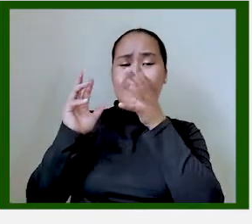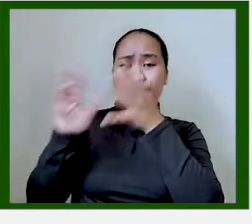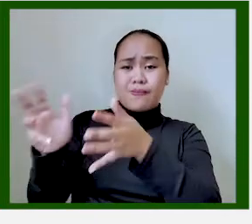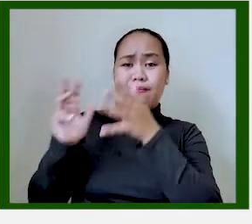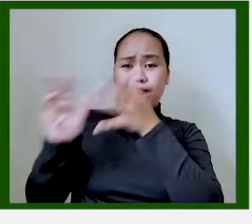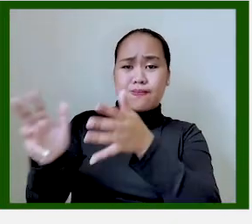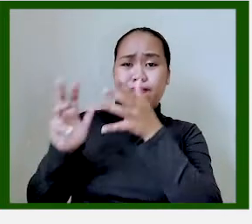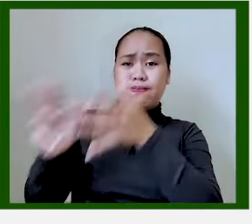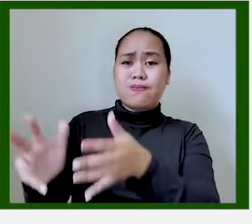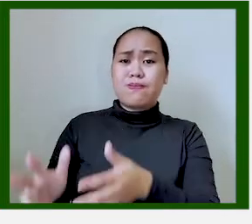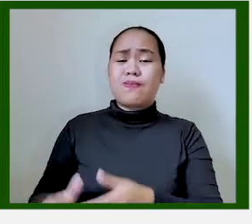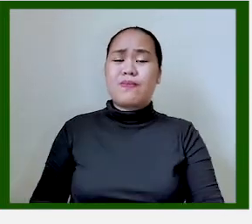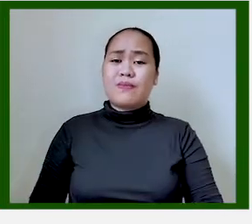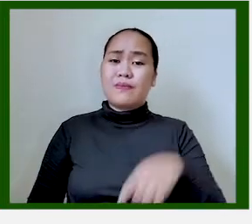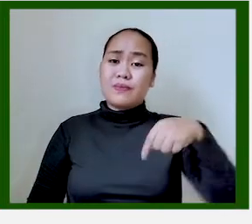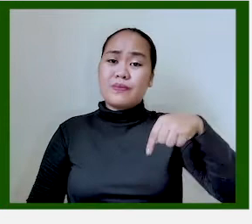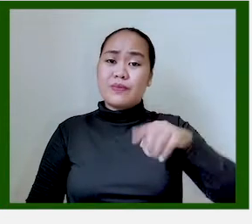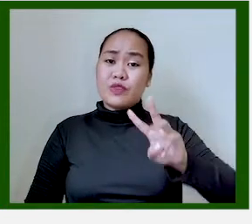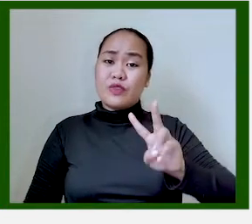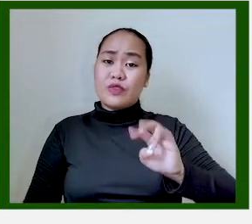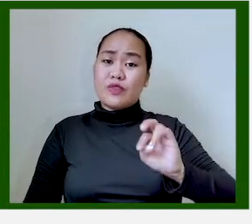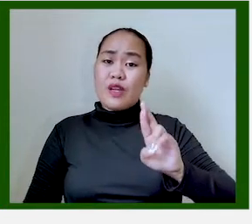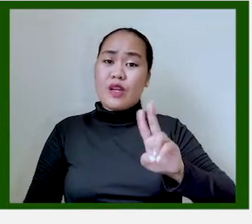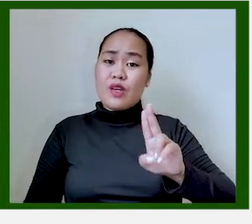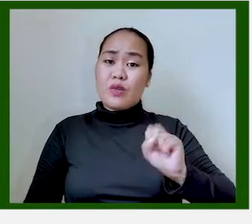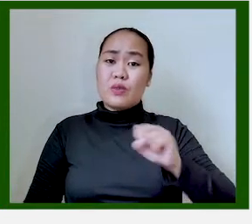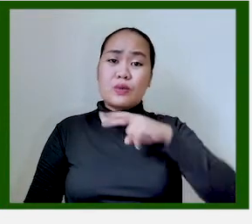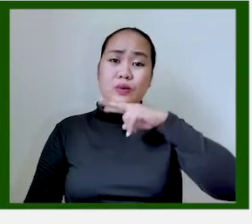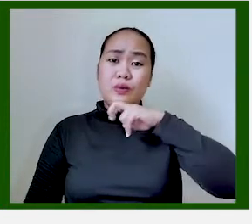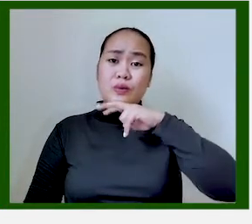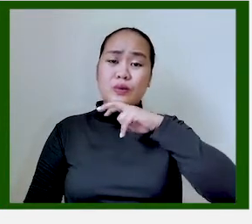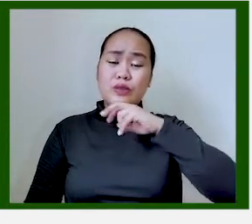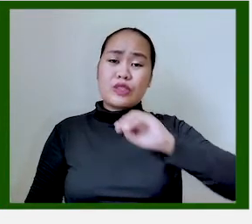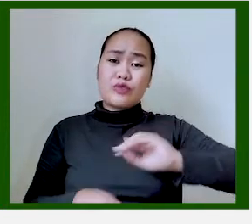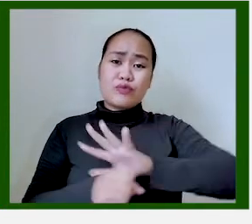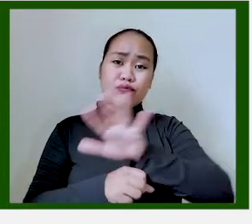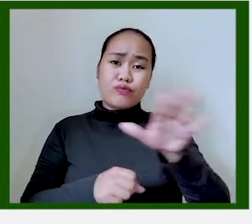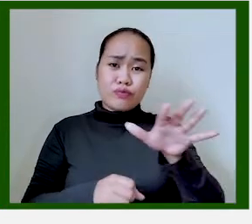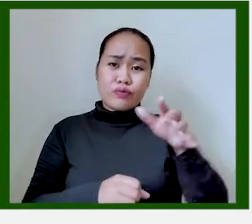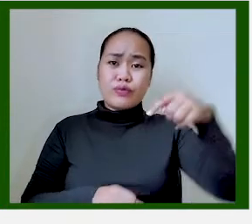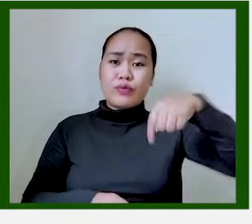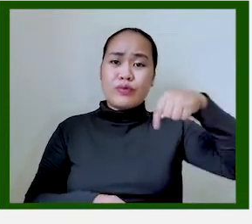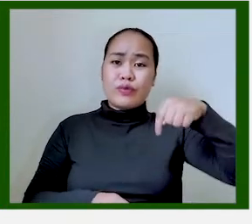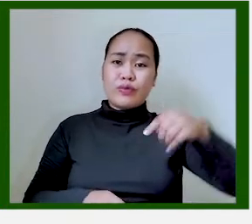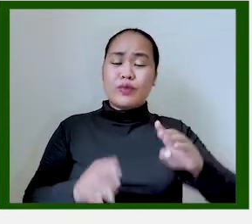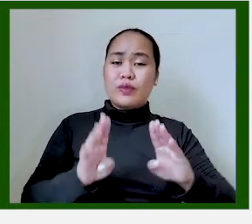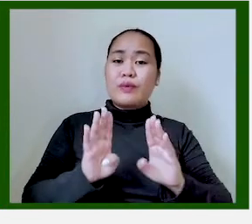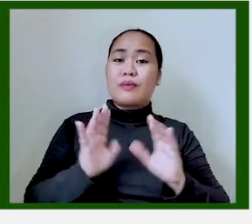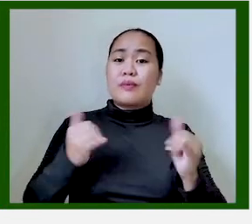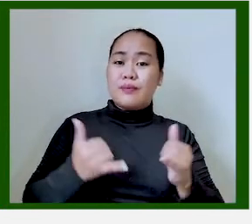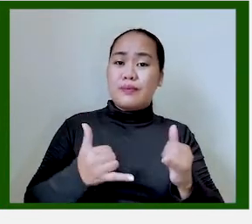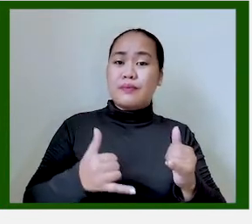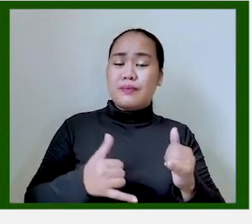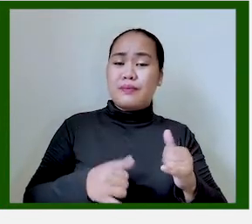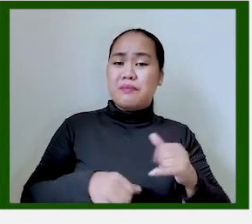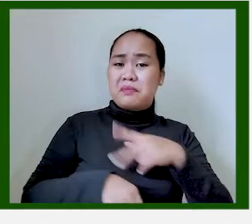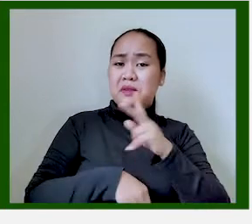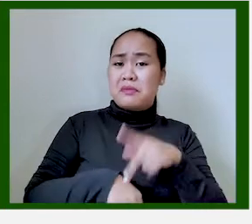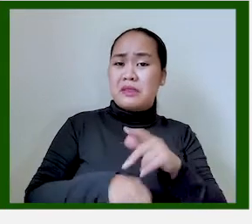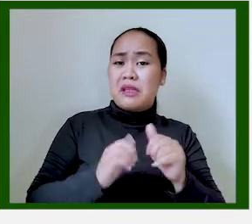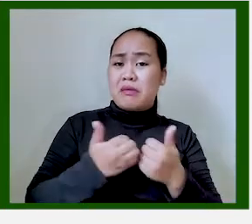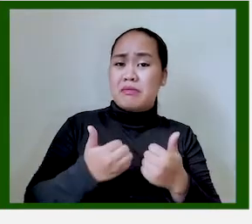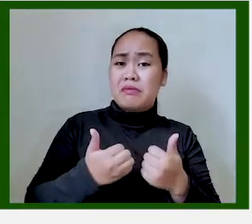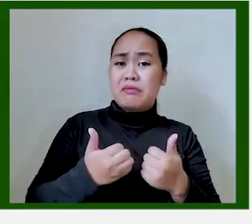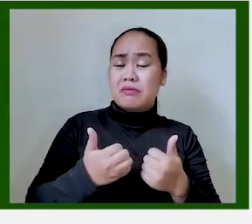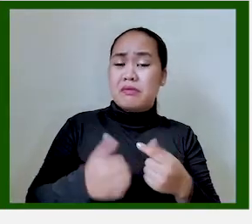itong virus ngayon or this strain na kumakalat sa ating bansa. So aking panawagan po, no, doon sa mga hindi honest